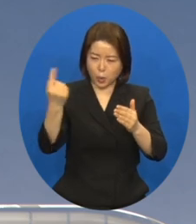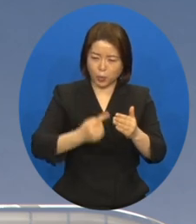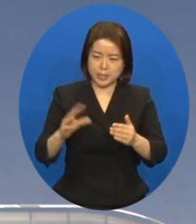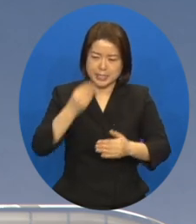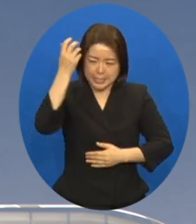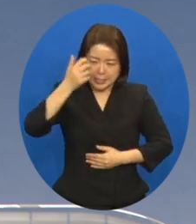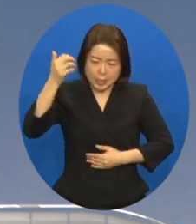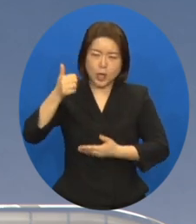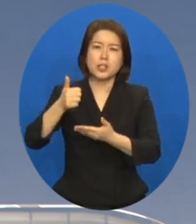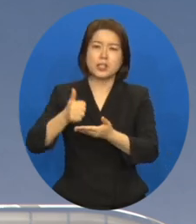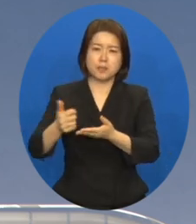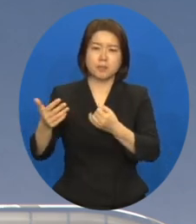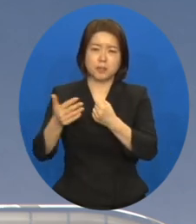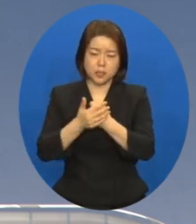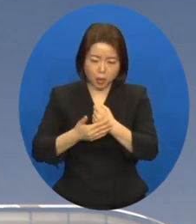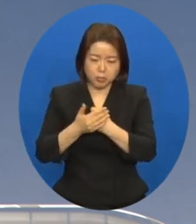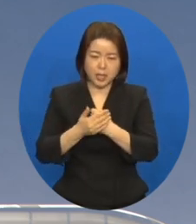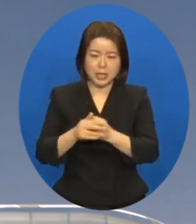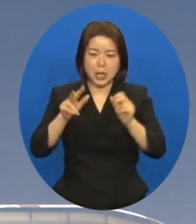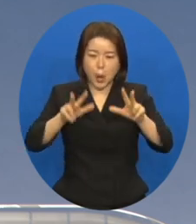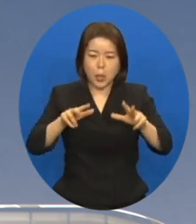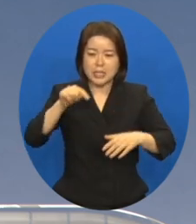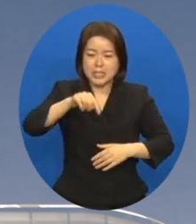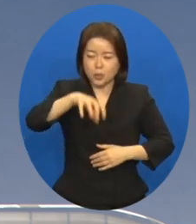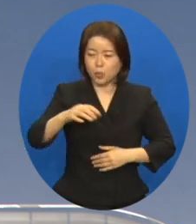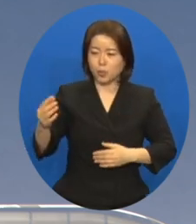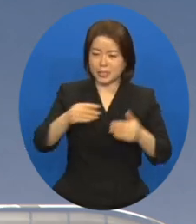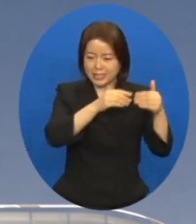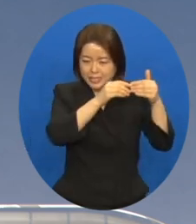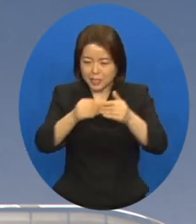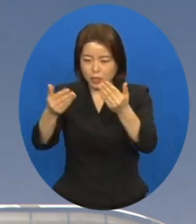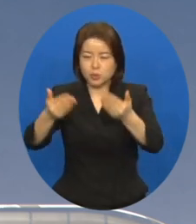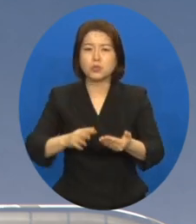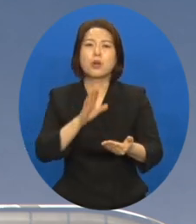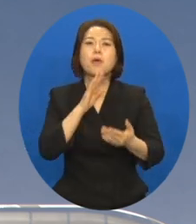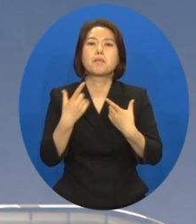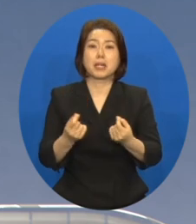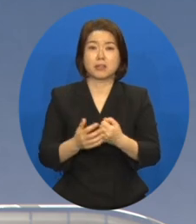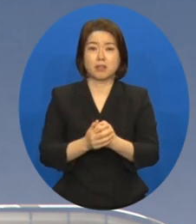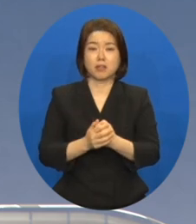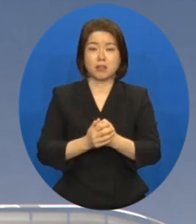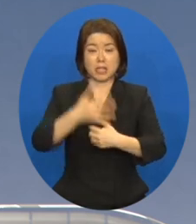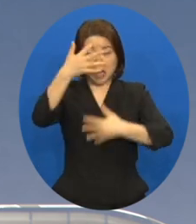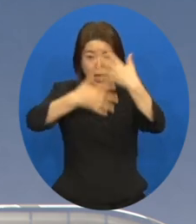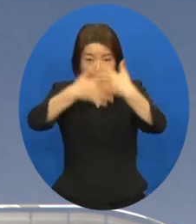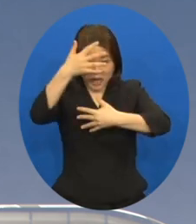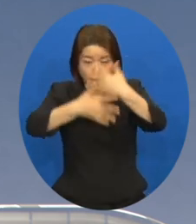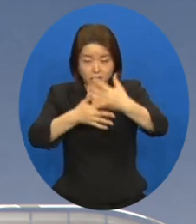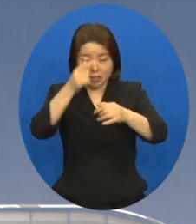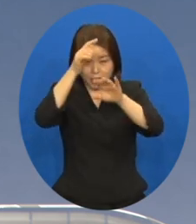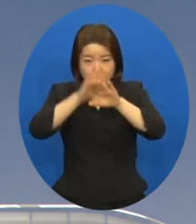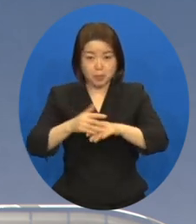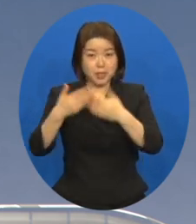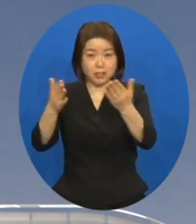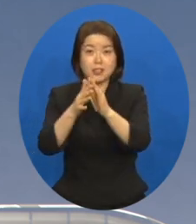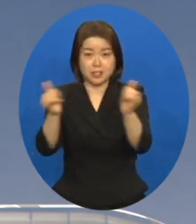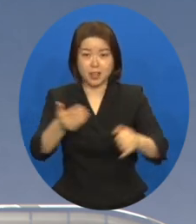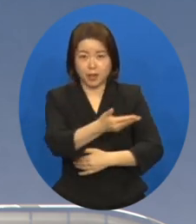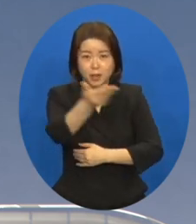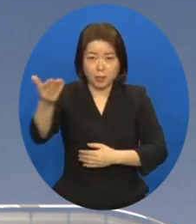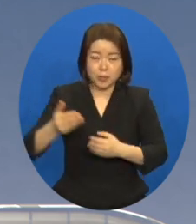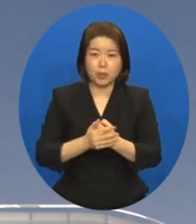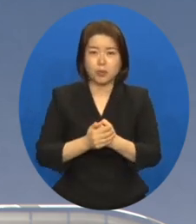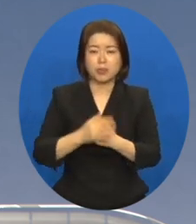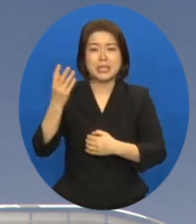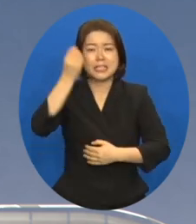성령께서 여러분을 오늘 이 자리까지 이끄신 거예요. 지금 영상으로 이 집 예배 드리시는 분들도